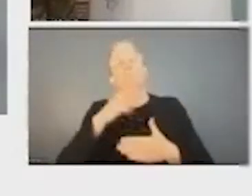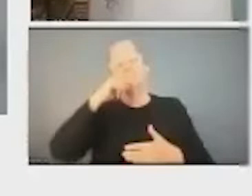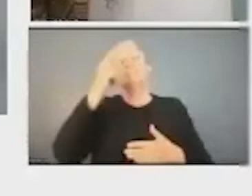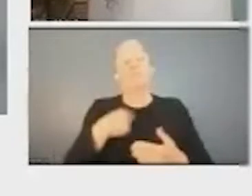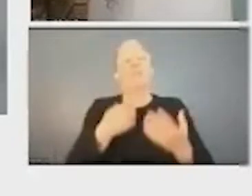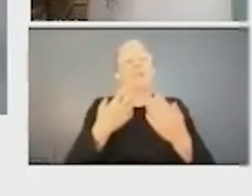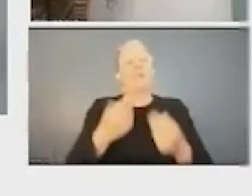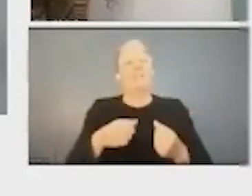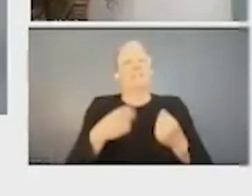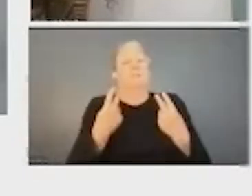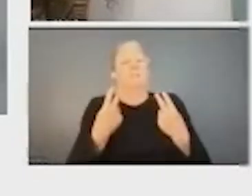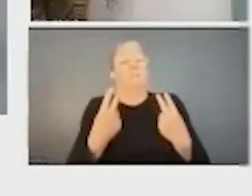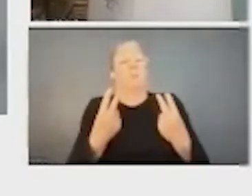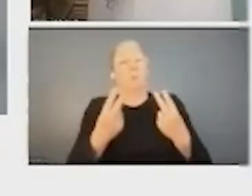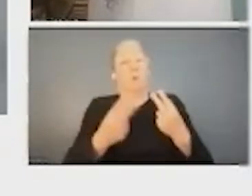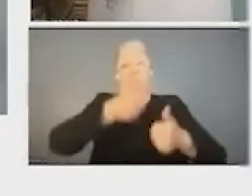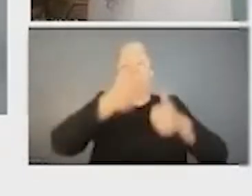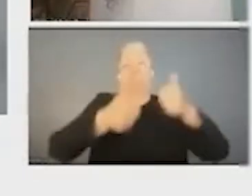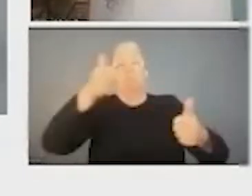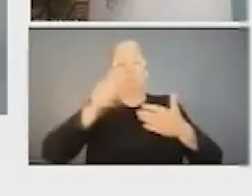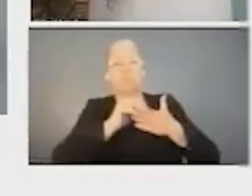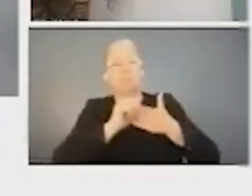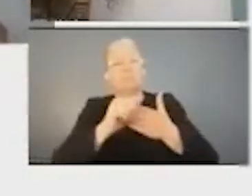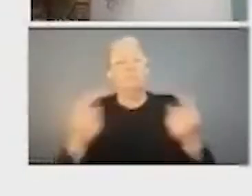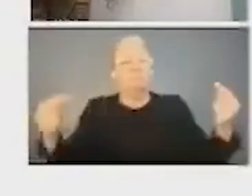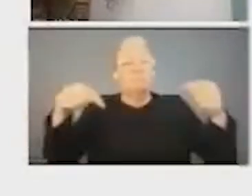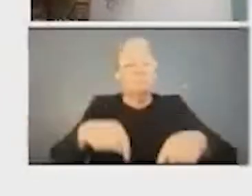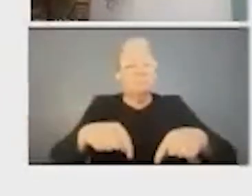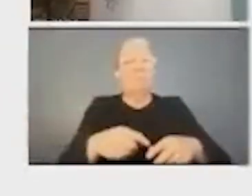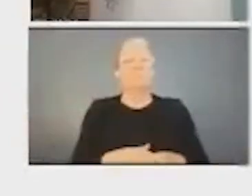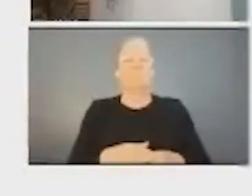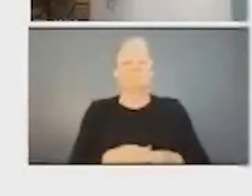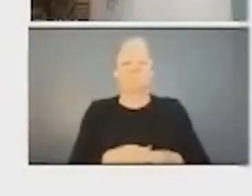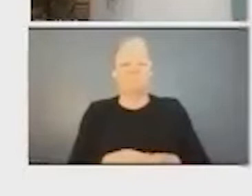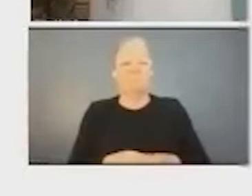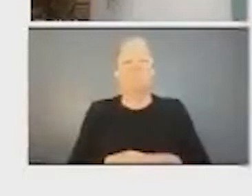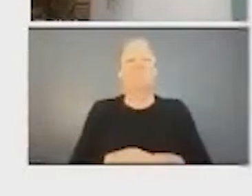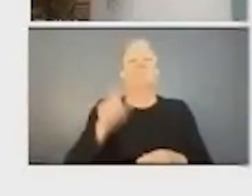لدينا مشاركة من العالم كله وناس في غاية الأهمية